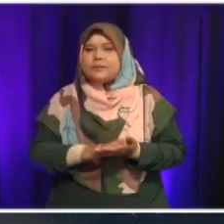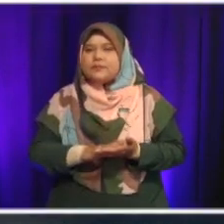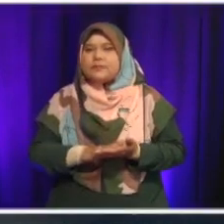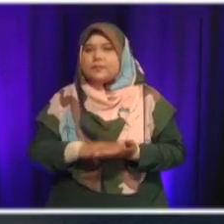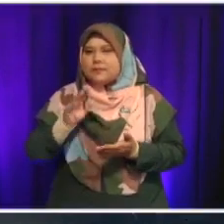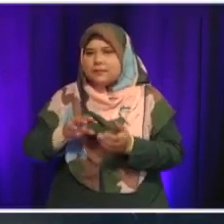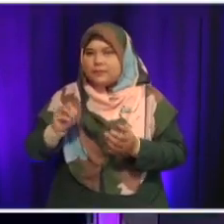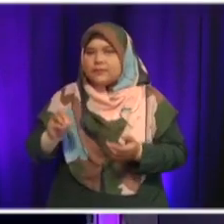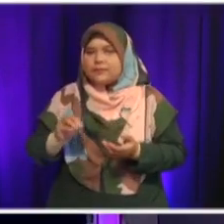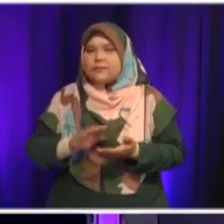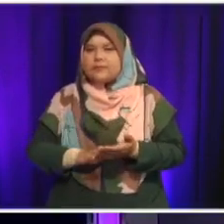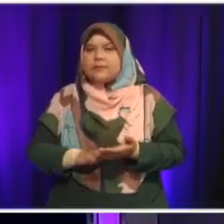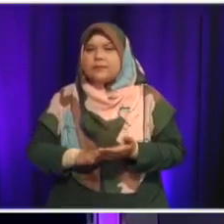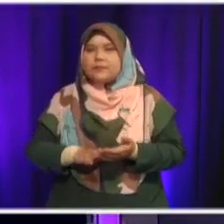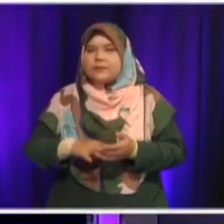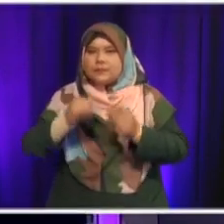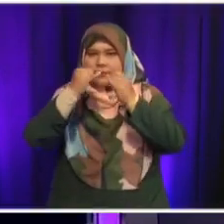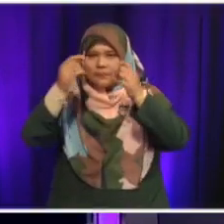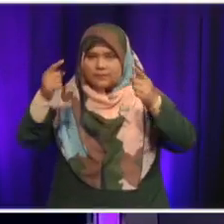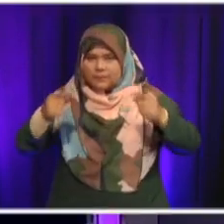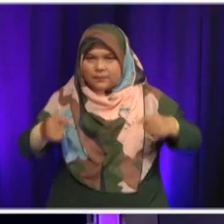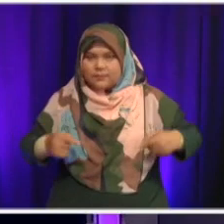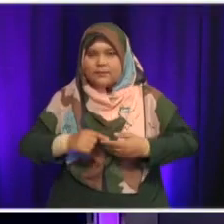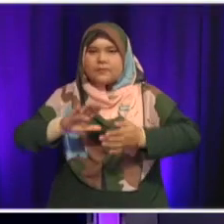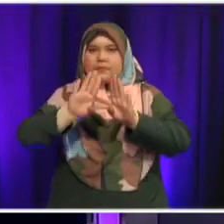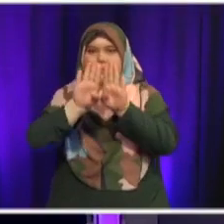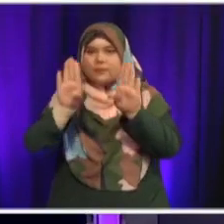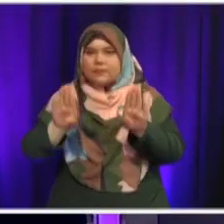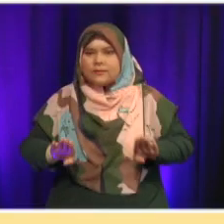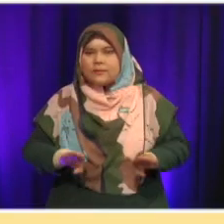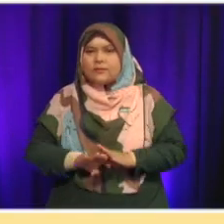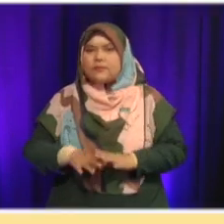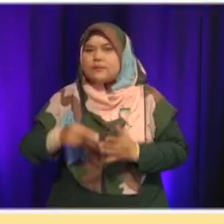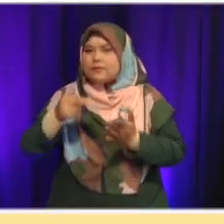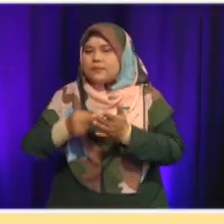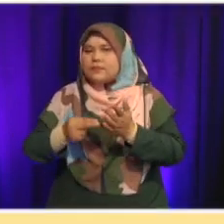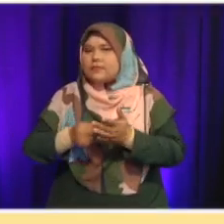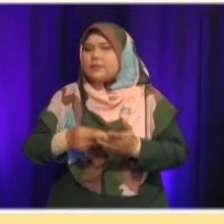akan mengisi Borang penilaian nih penilaian diri